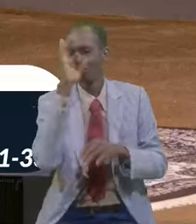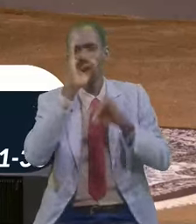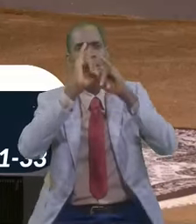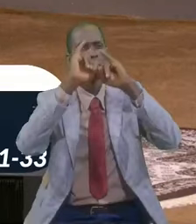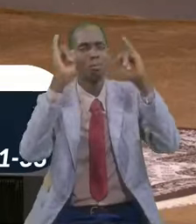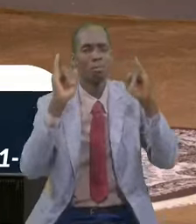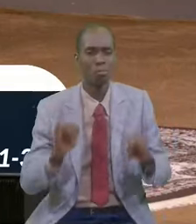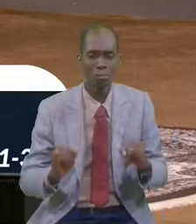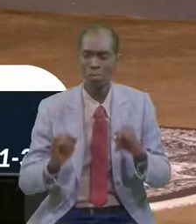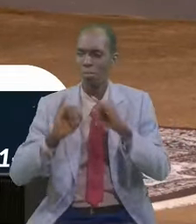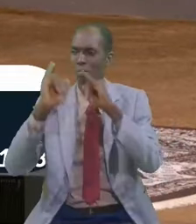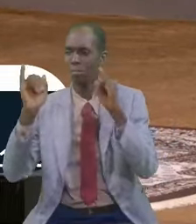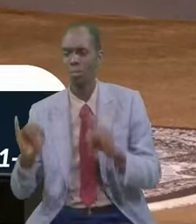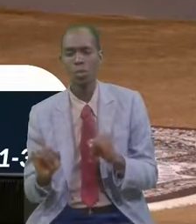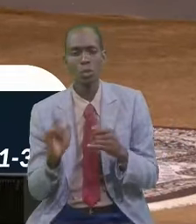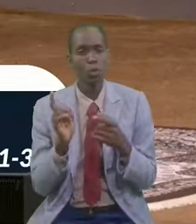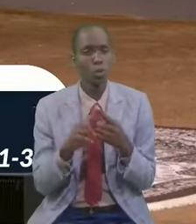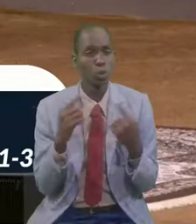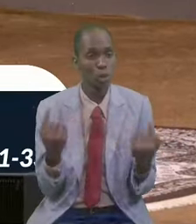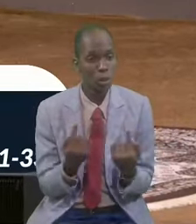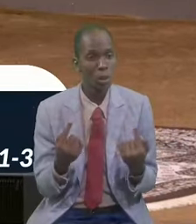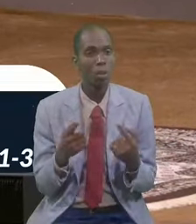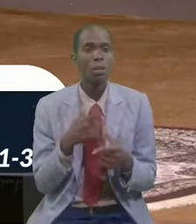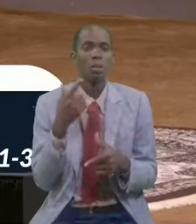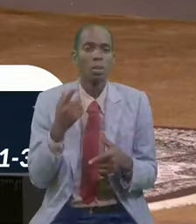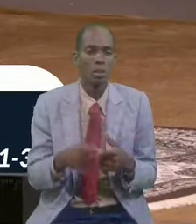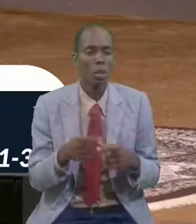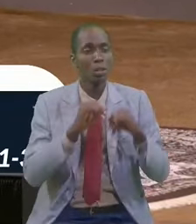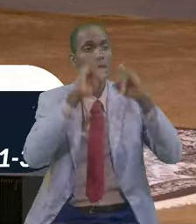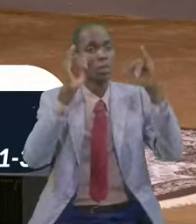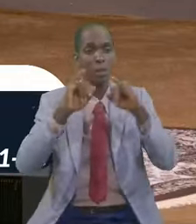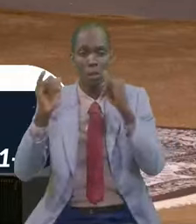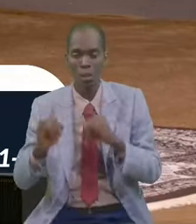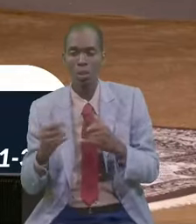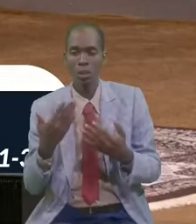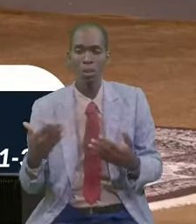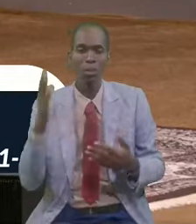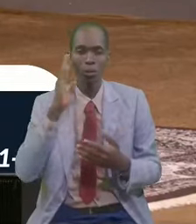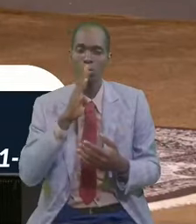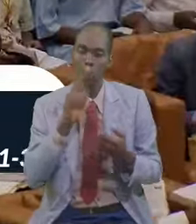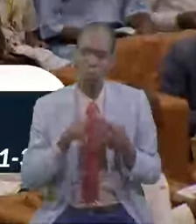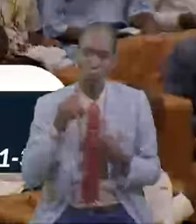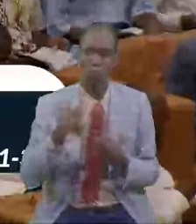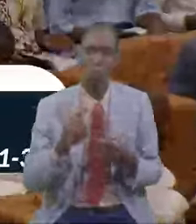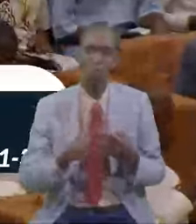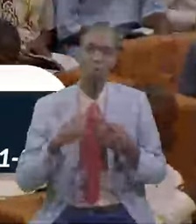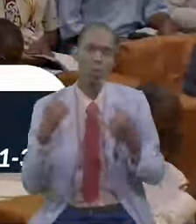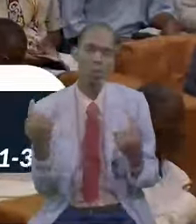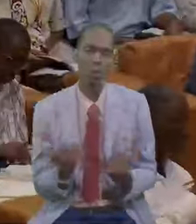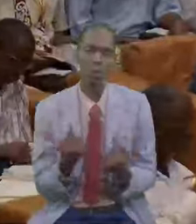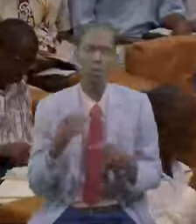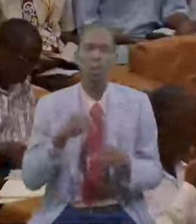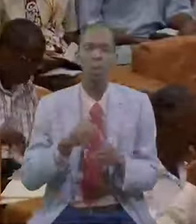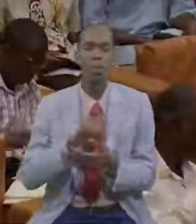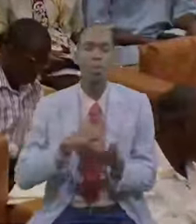pour pécher, et ces autels l'ont fait tomber dans le péché. Et le verset 12